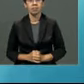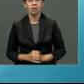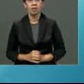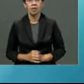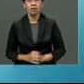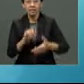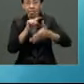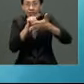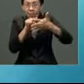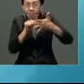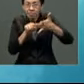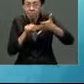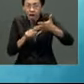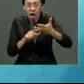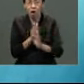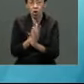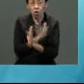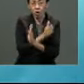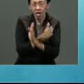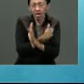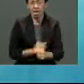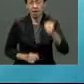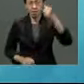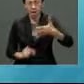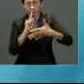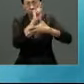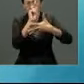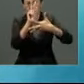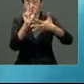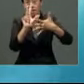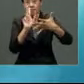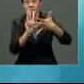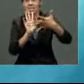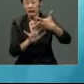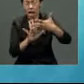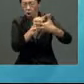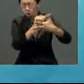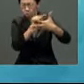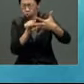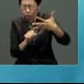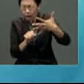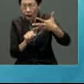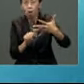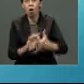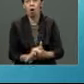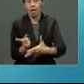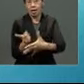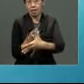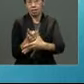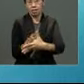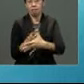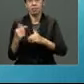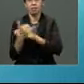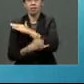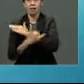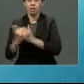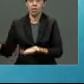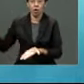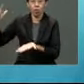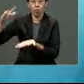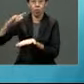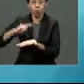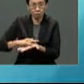าที่ผ่านมานั้น5อันดับแรกผมเอามานำเรียนนี้อันดับที่1คือผู้ที่เดินทางกลับมาจากต่างประเ